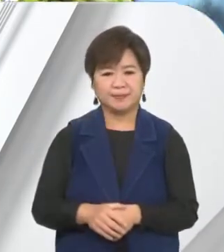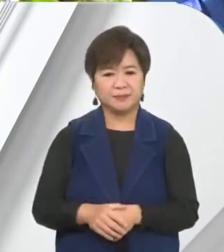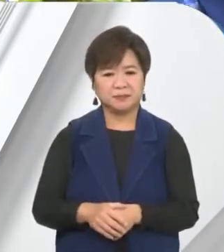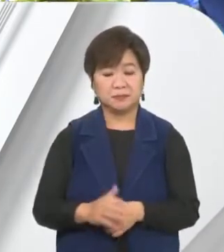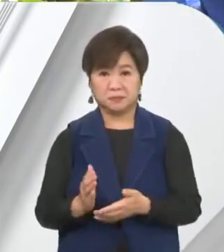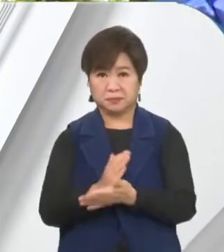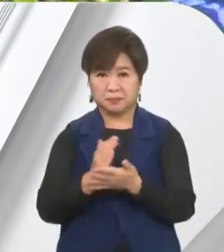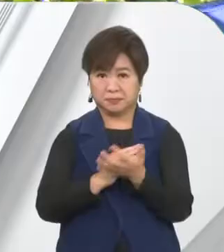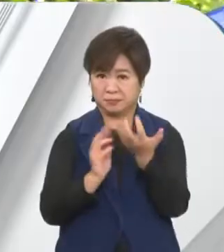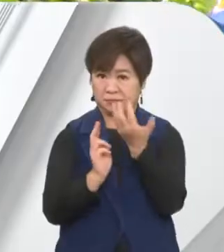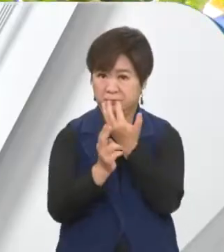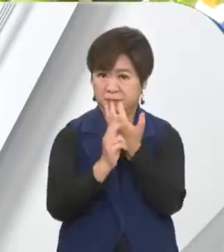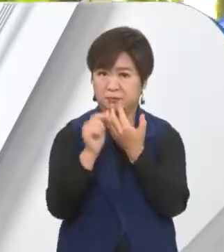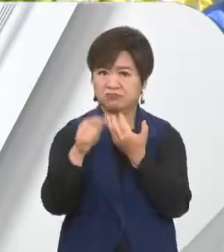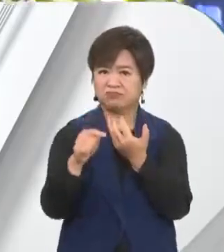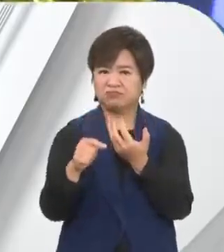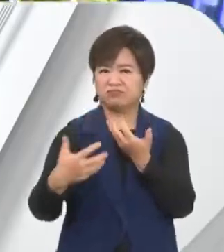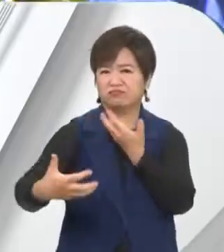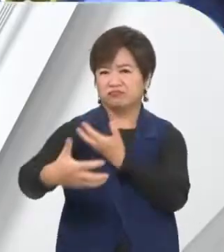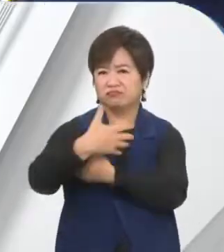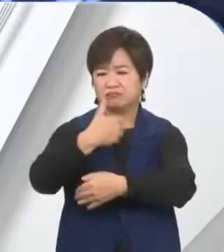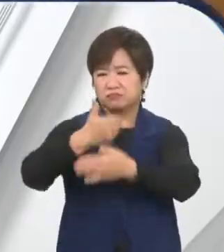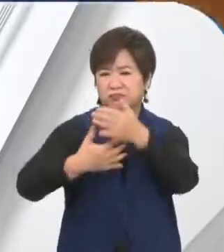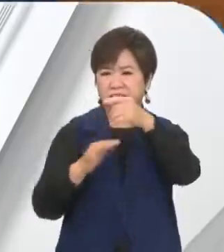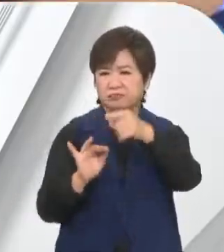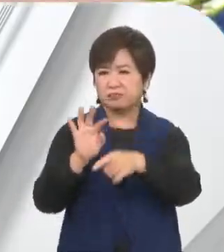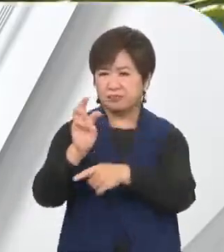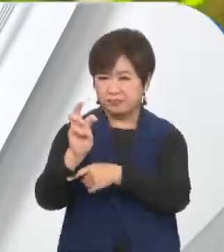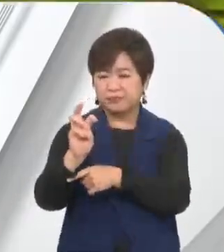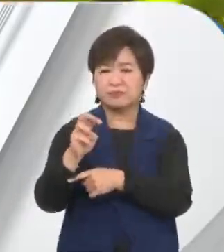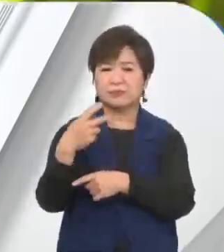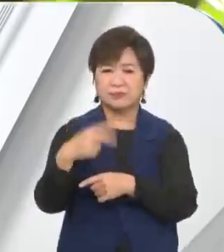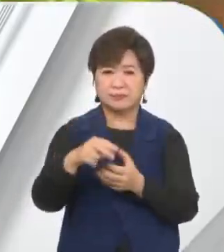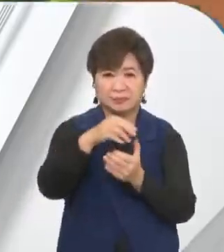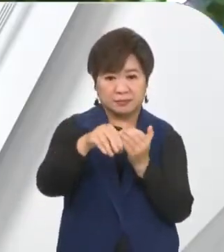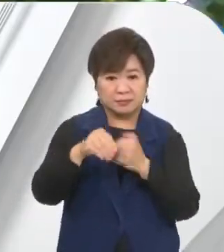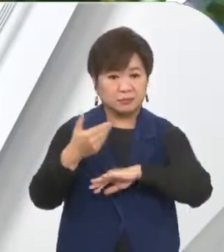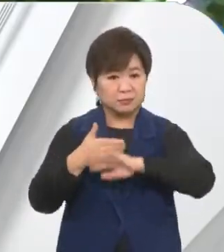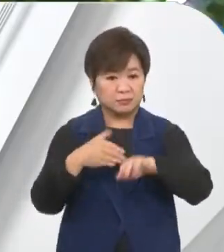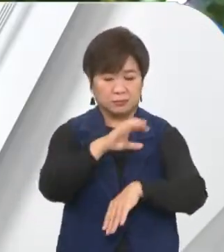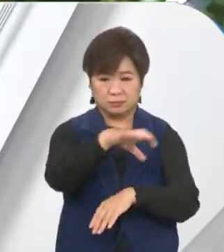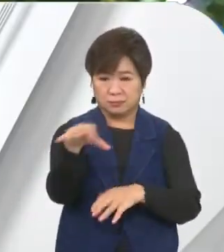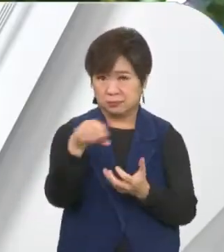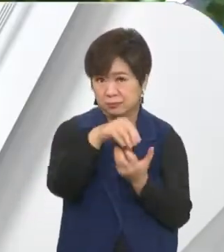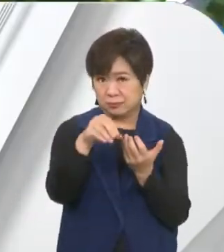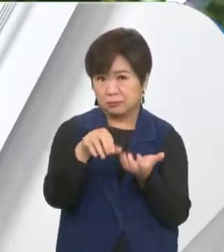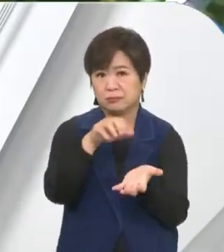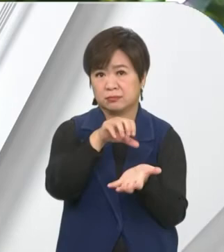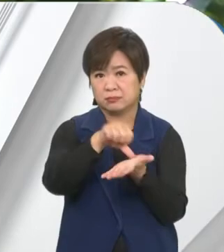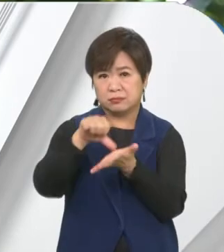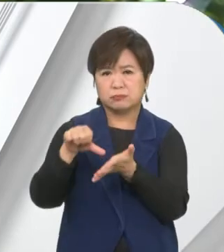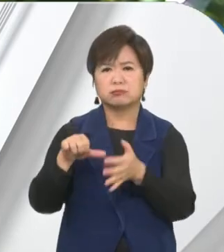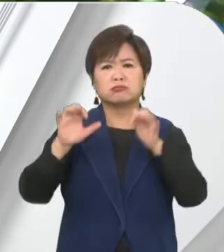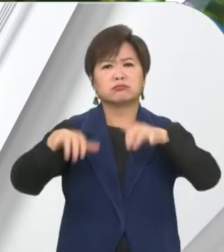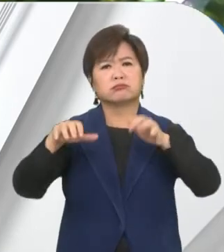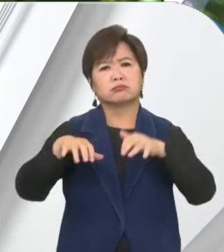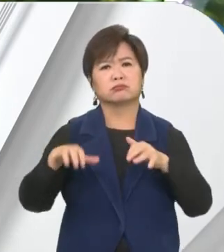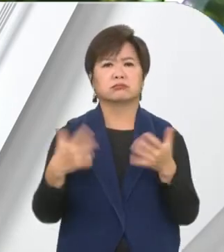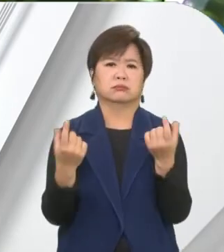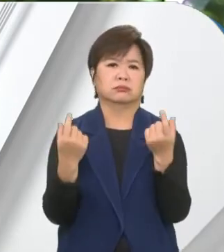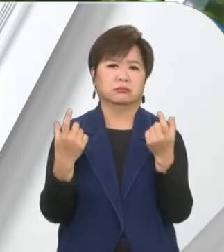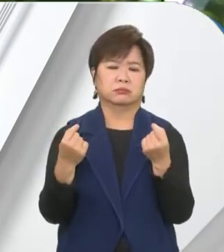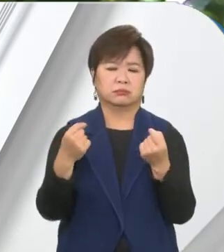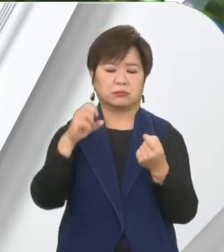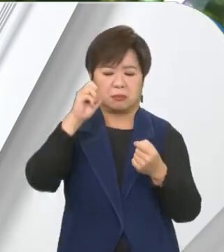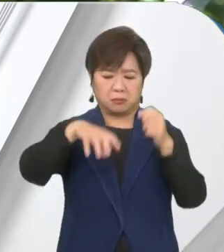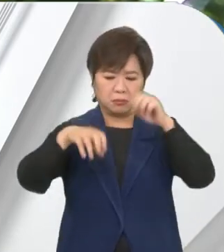水利，三年为收得三省，那我除得三万的甘麦，苗栗县其他甘麦的产地，每认真落胎已发生落果。